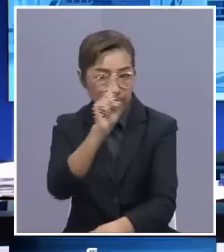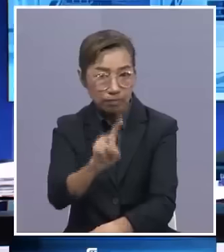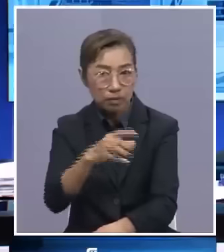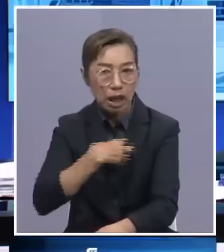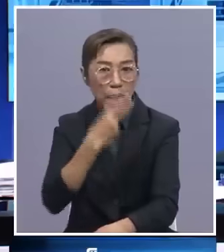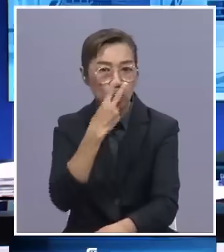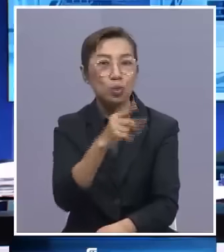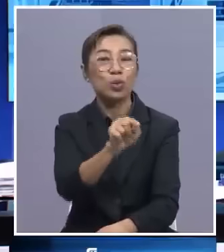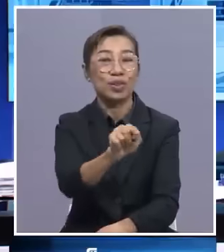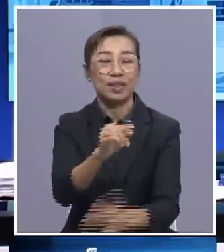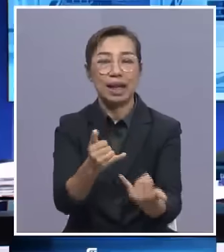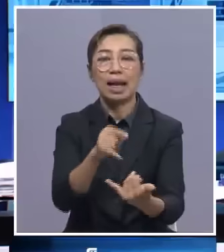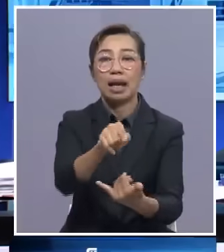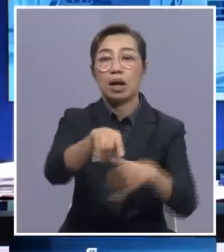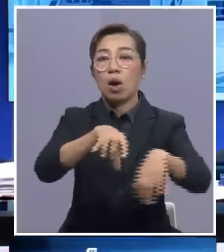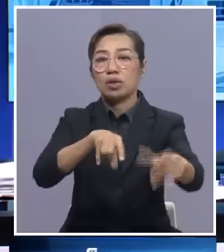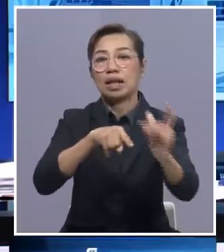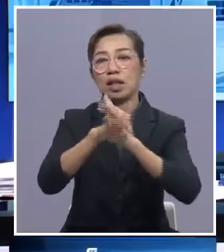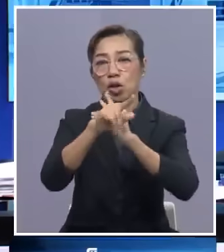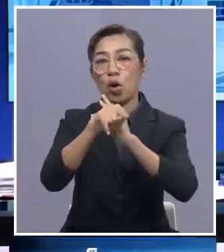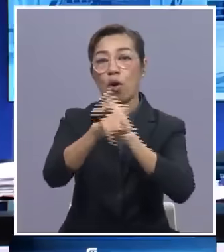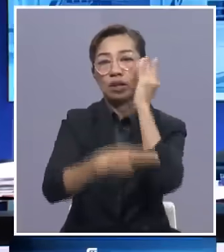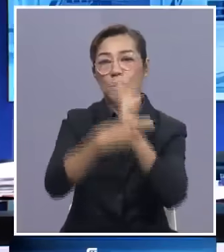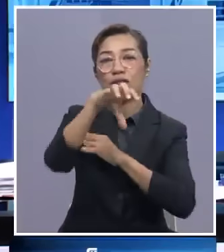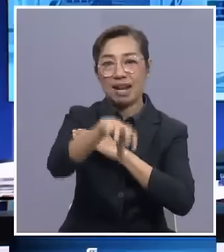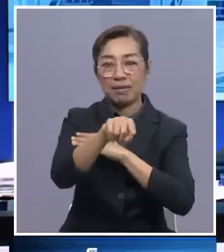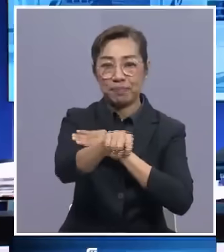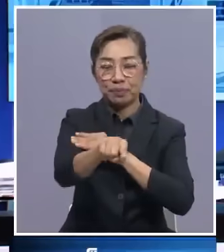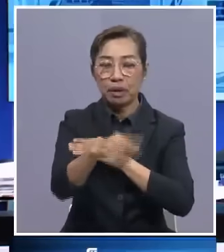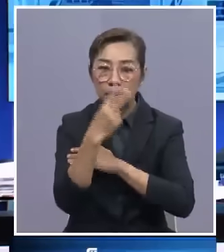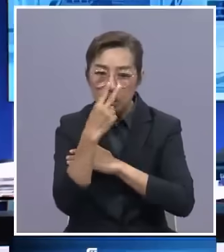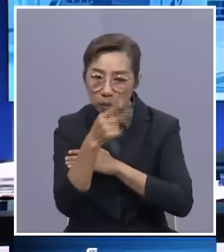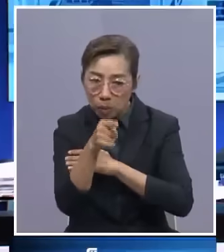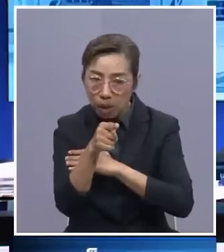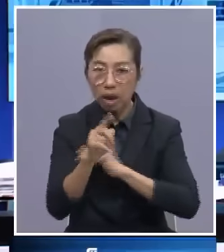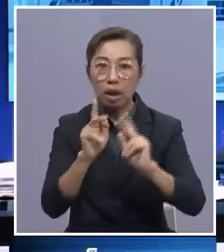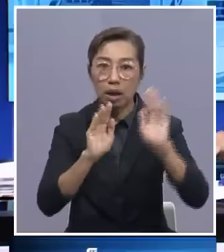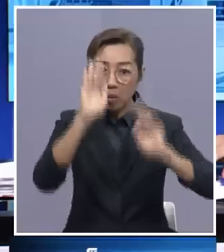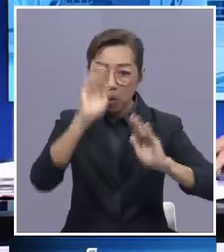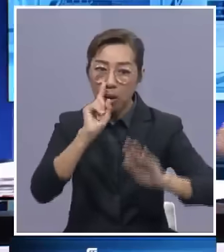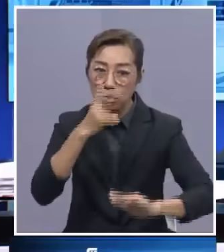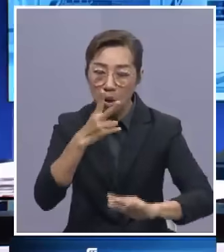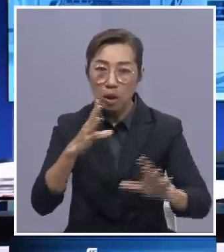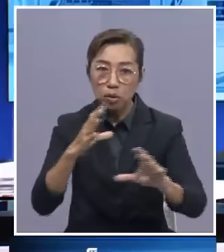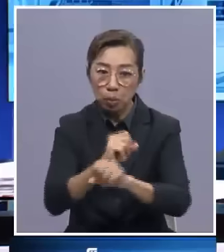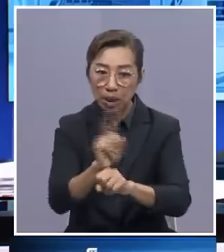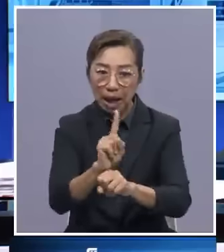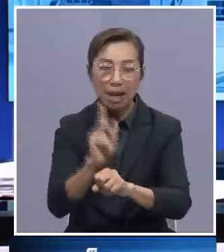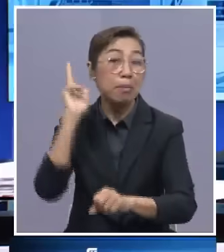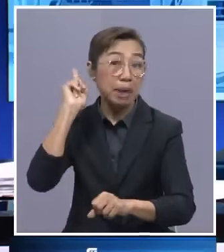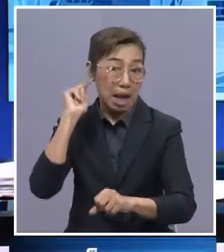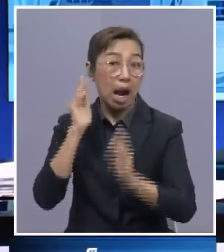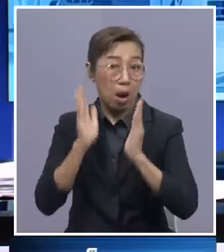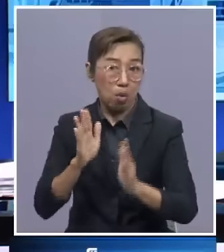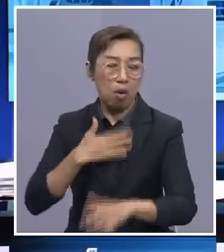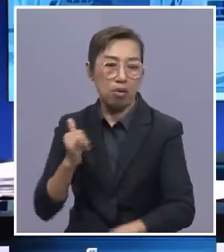จากงานสัมมนาที่จัดขึ้นในพื้นที่ของจังหวัดระยองนี่แหละนะครับแนวโน้มแล้วก็ทิศทางในการลงมติในครั้งที่ 2เนี่ยจะออกมาเป็นอย่างไรเราส่งผู้สื่อข่าวในชั่น